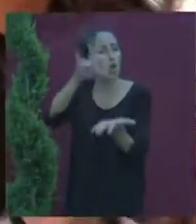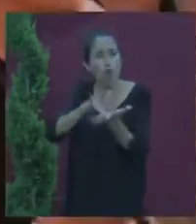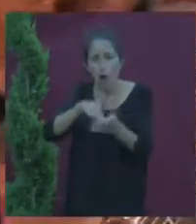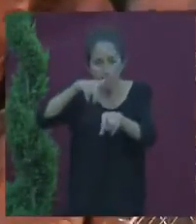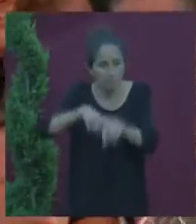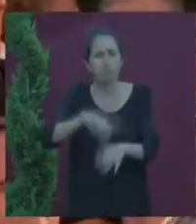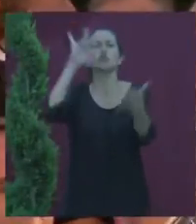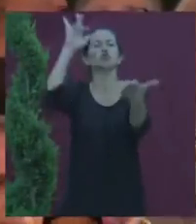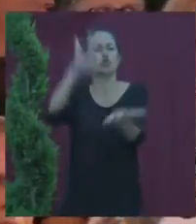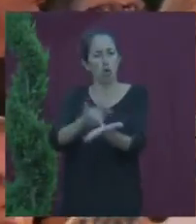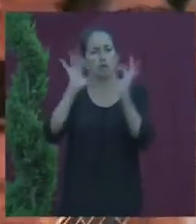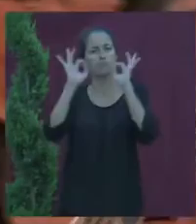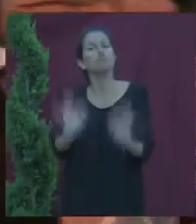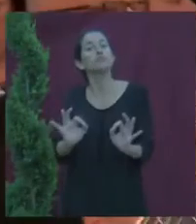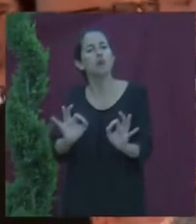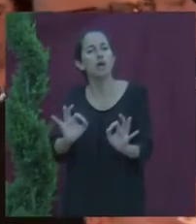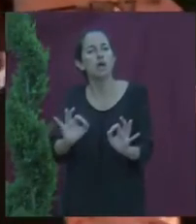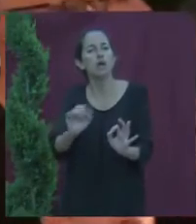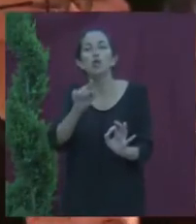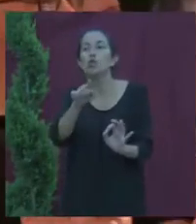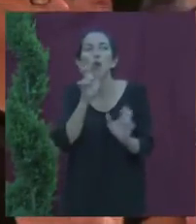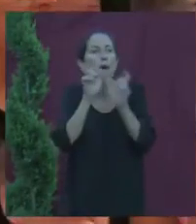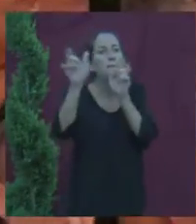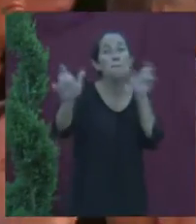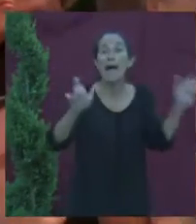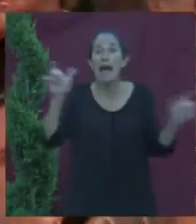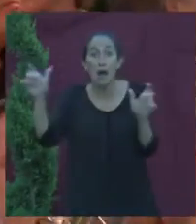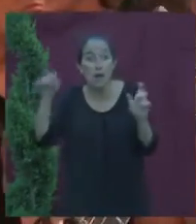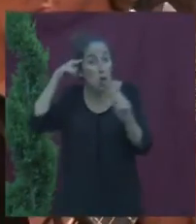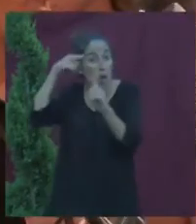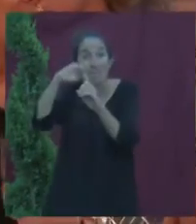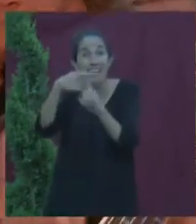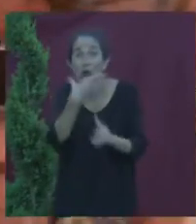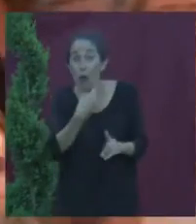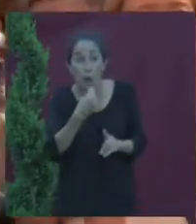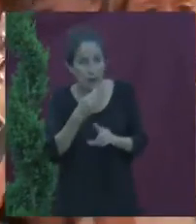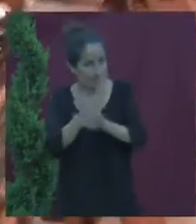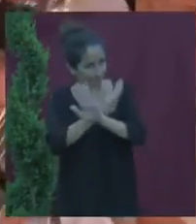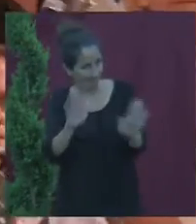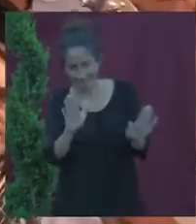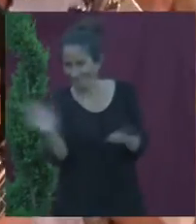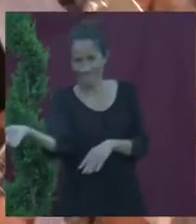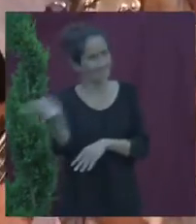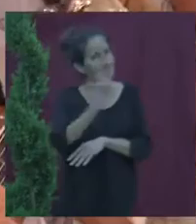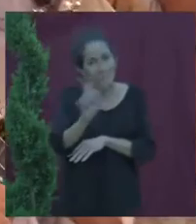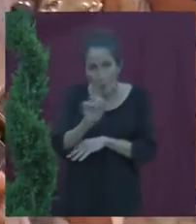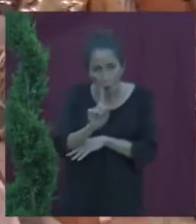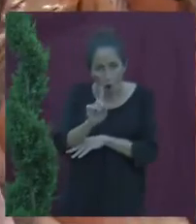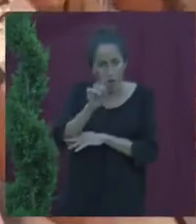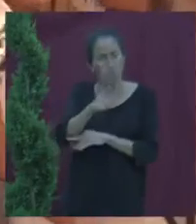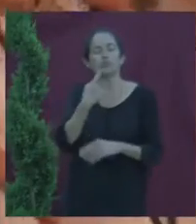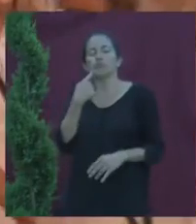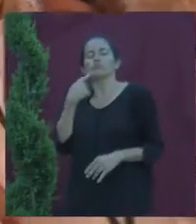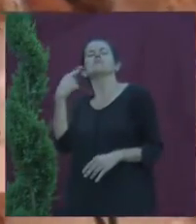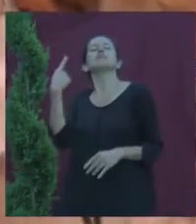moment just. No diràs la teua paraula amb voluntat d'antologia, car la